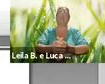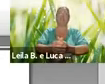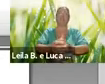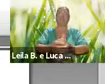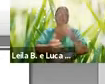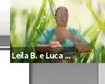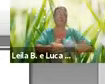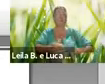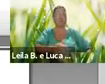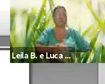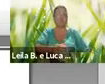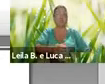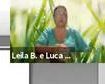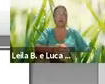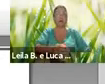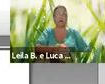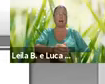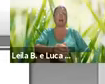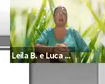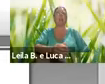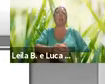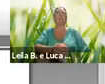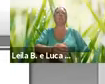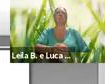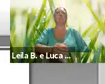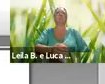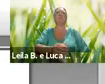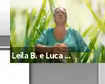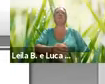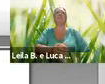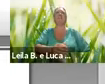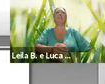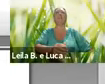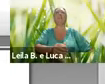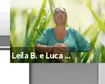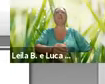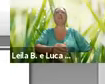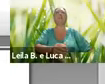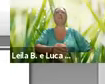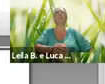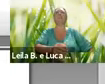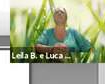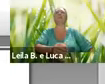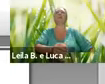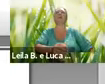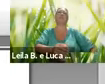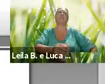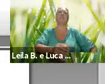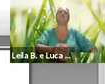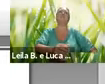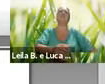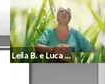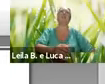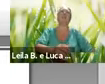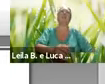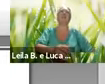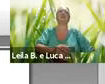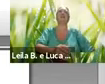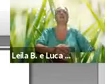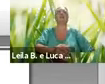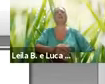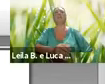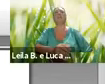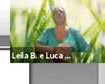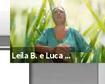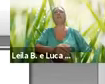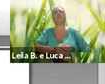ore 20, quando il dirigente spirituale più responsabile diede entrata alla piccola sala.